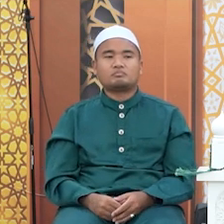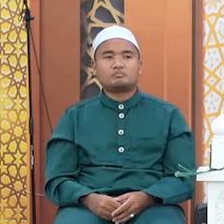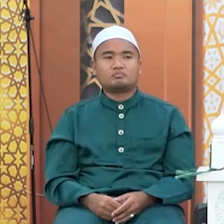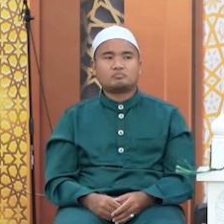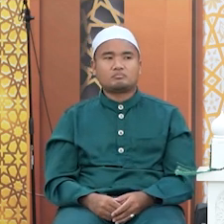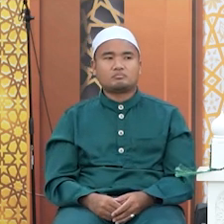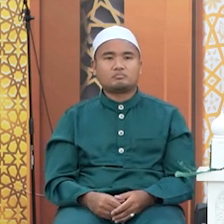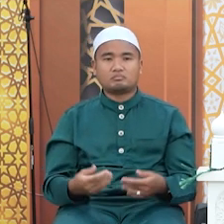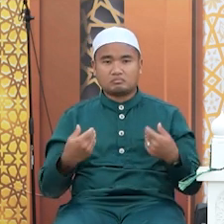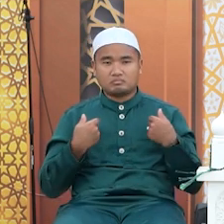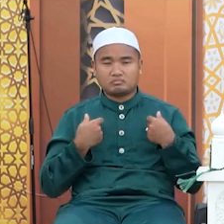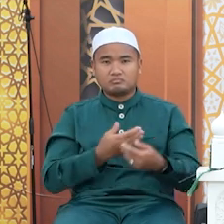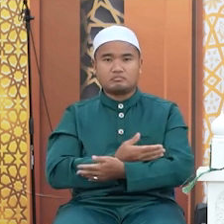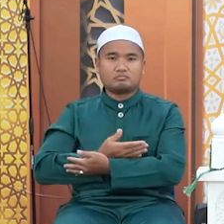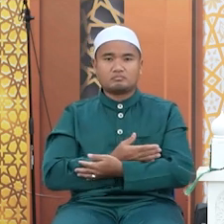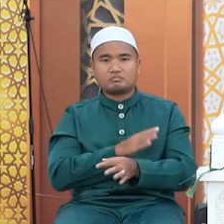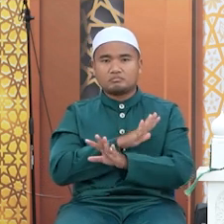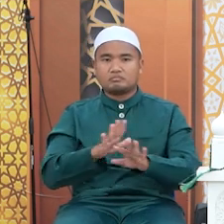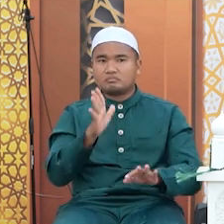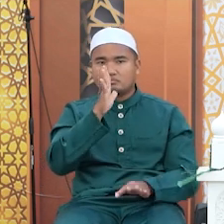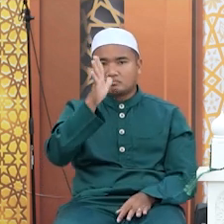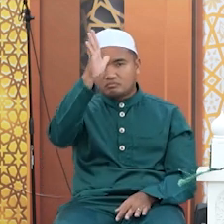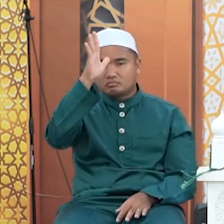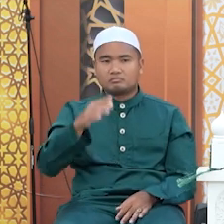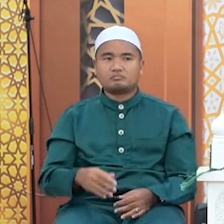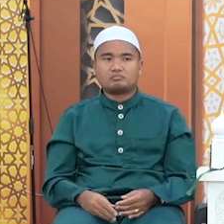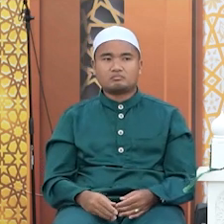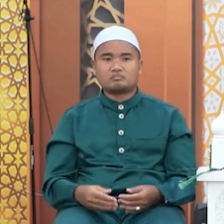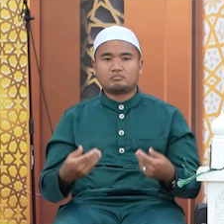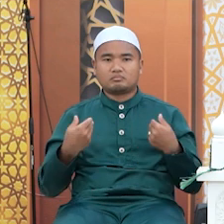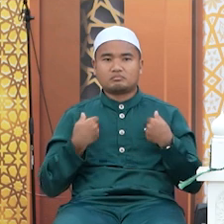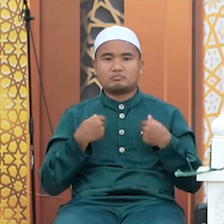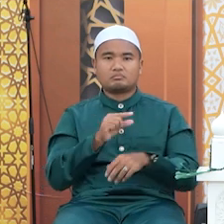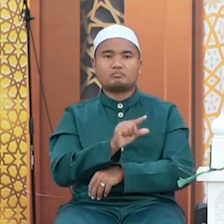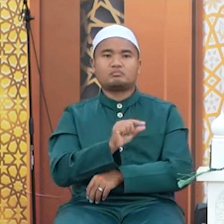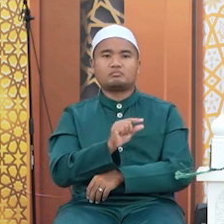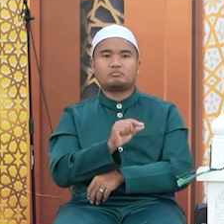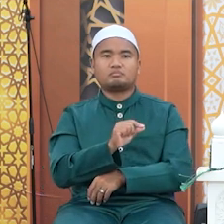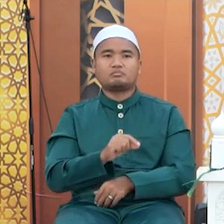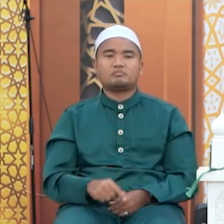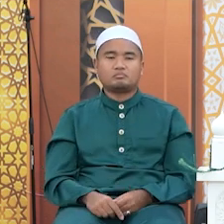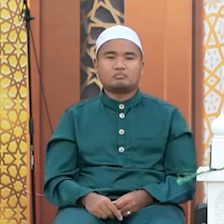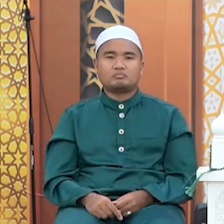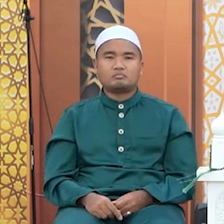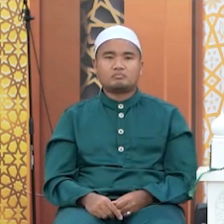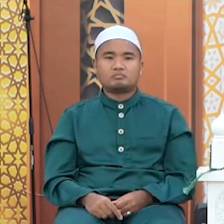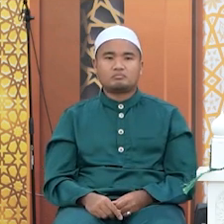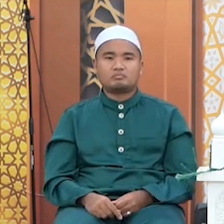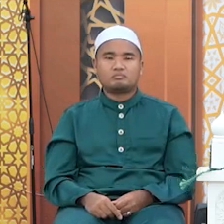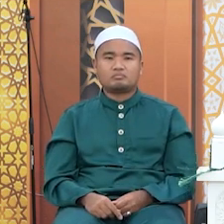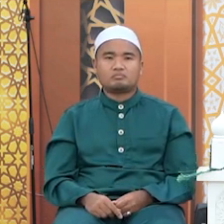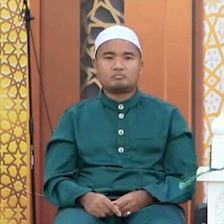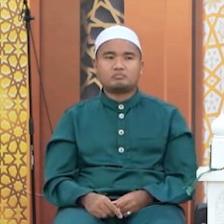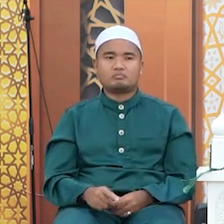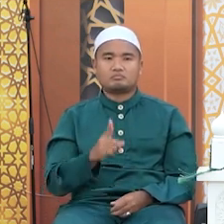Dikatakan anak yatim, dikatakan. Dia ni ada burung, seekor burung. Burung buat main.